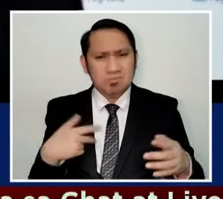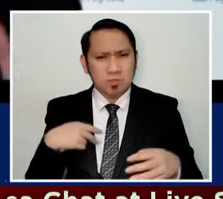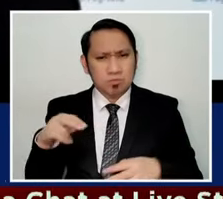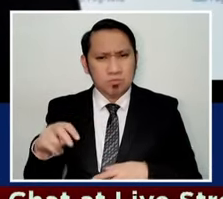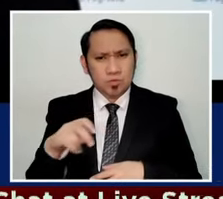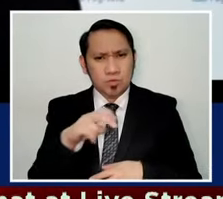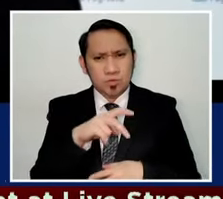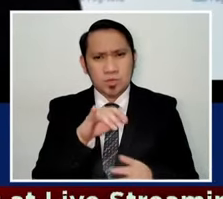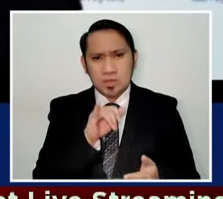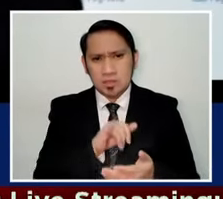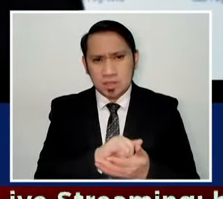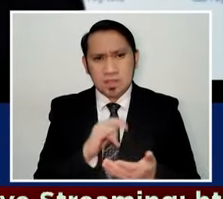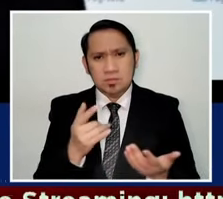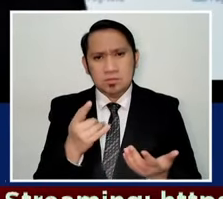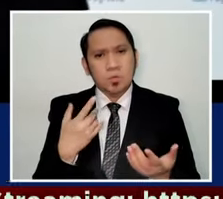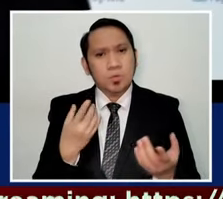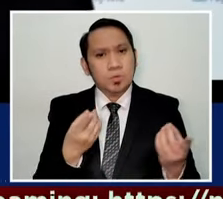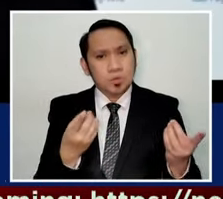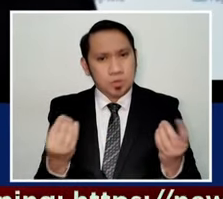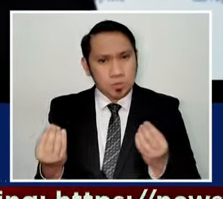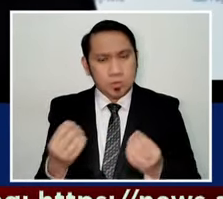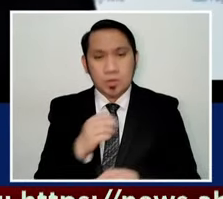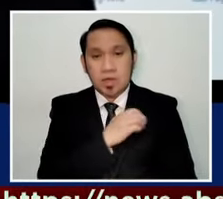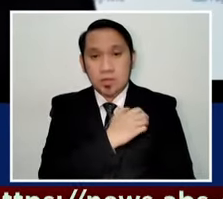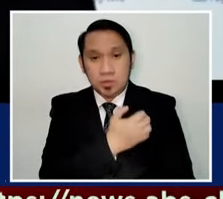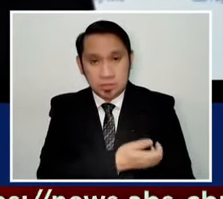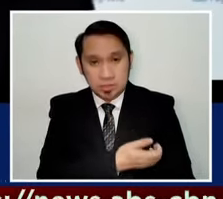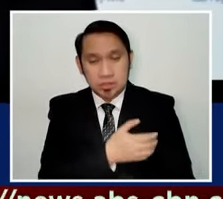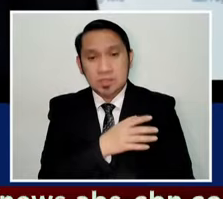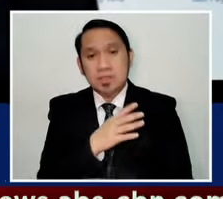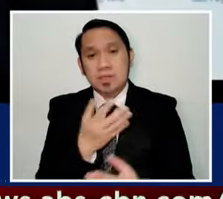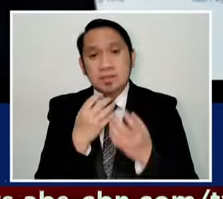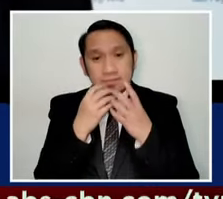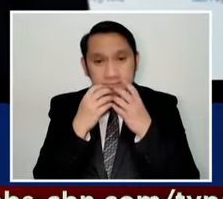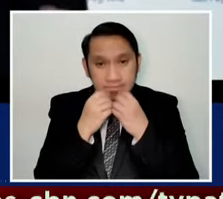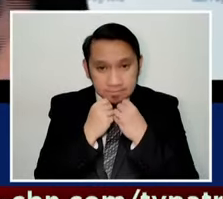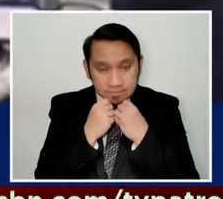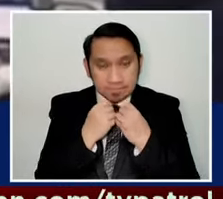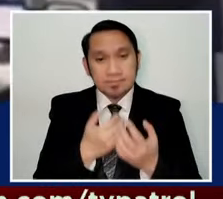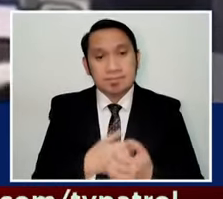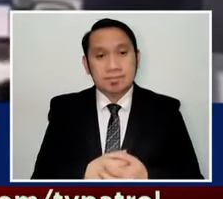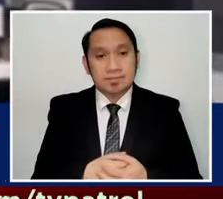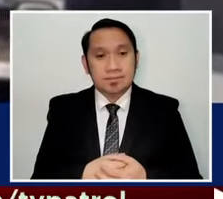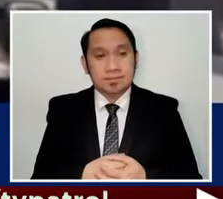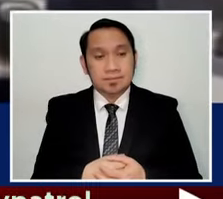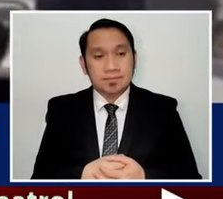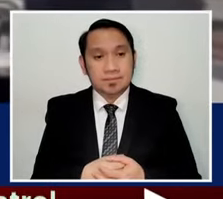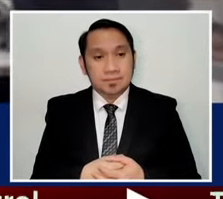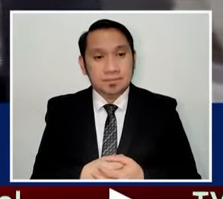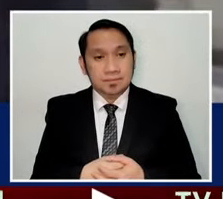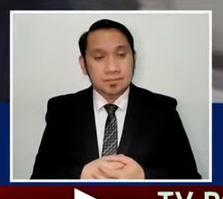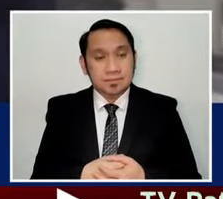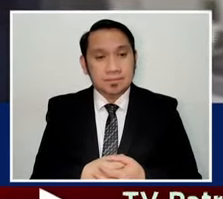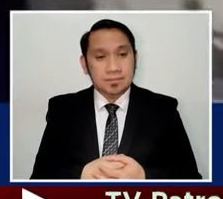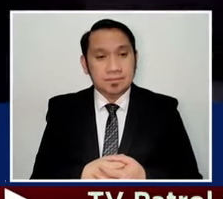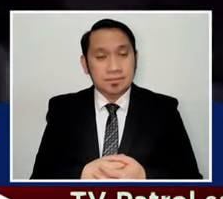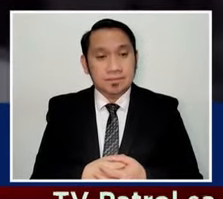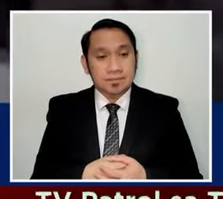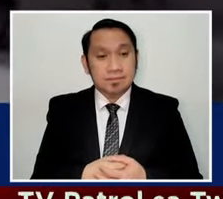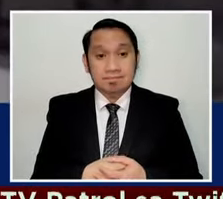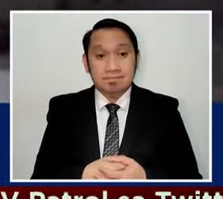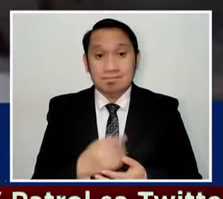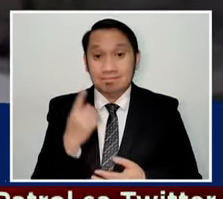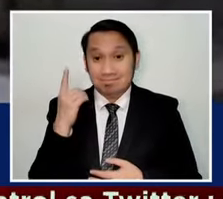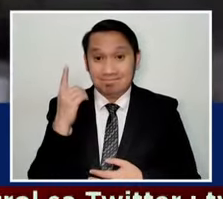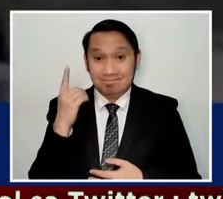ginagawa nating energy, energy efficiency and conservation measures. Ang sangay ng Pag-ibig sa San